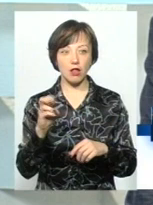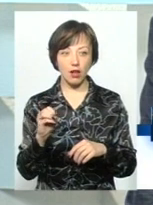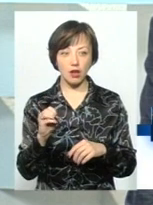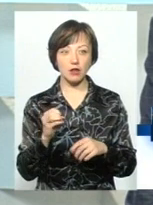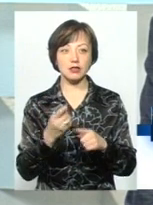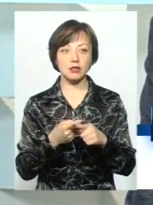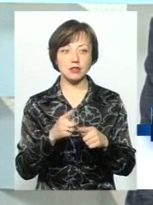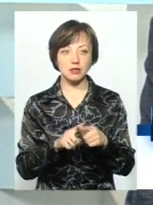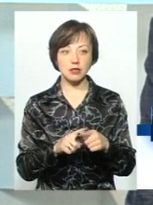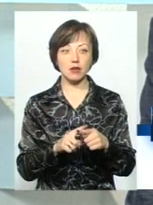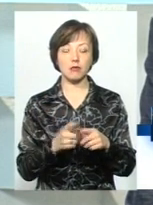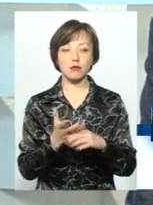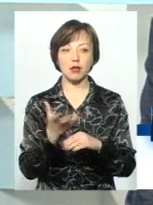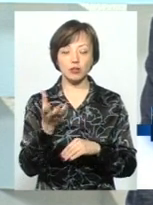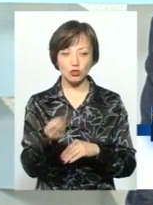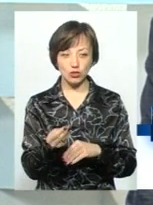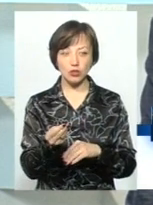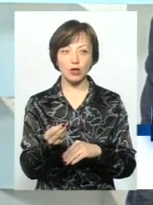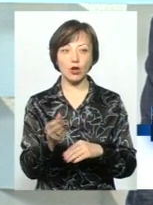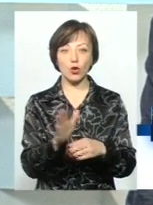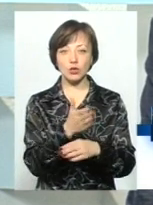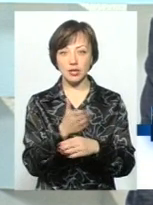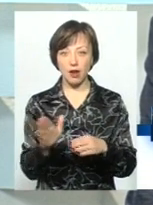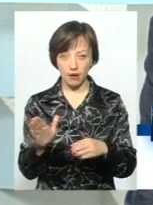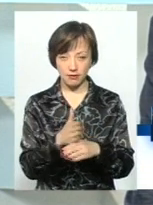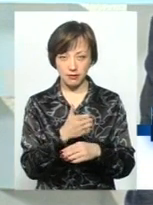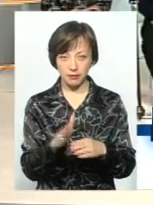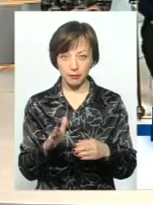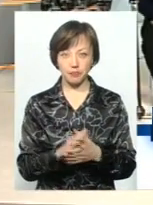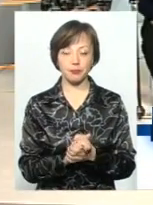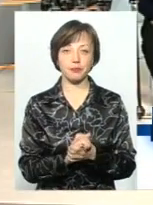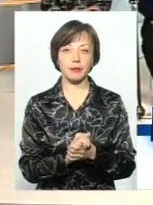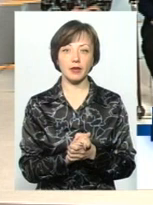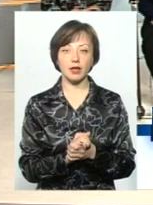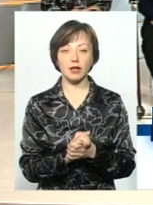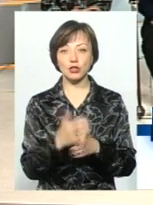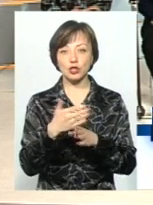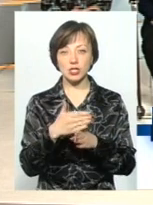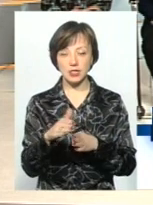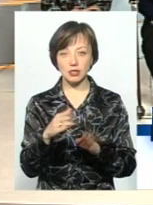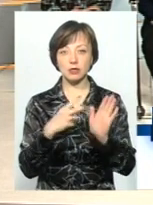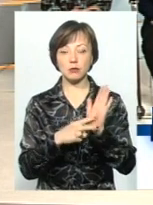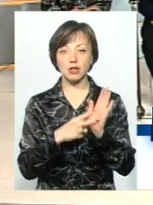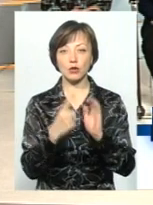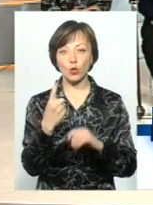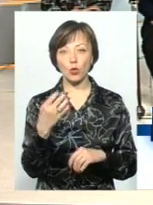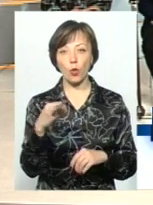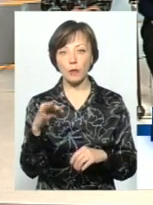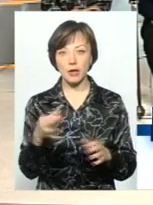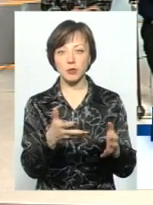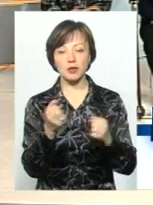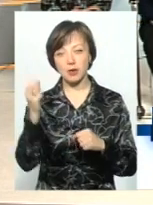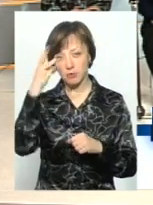цей платіж розділяється на частини. Тобто частину 71 копійку